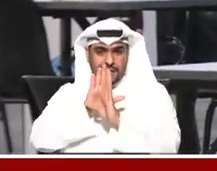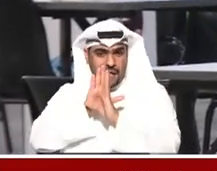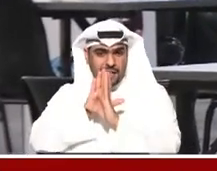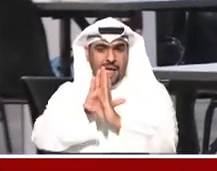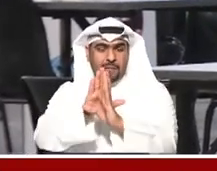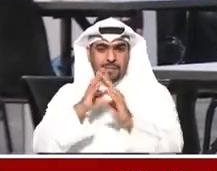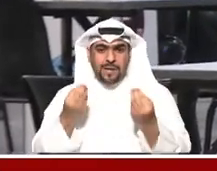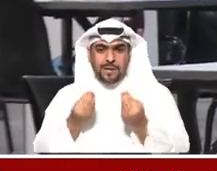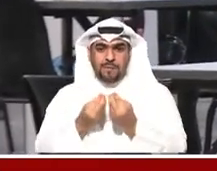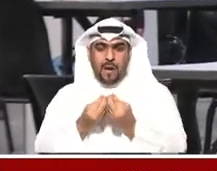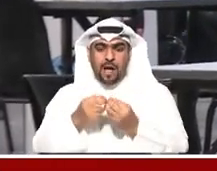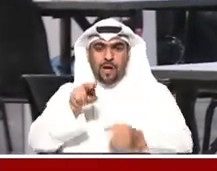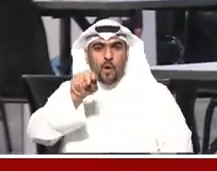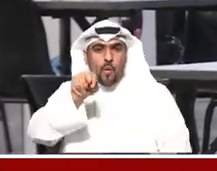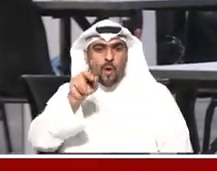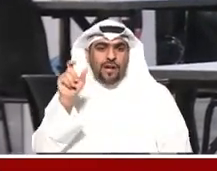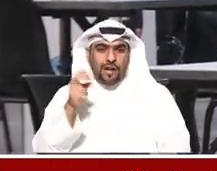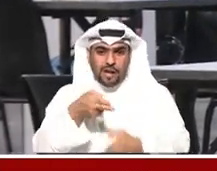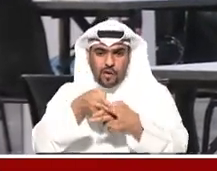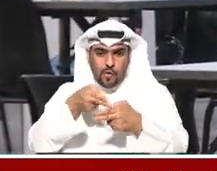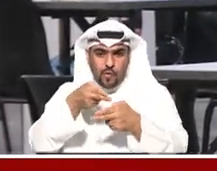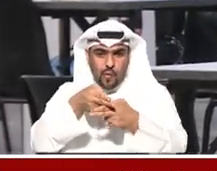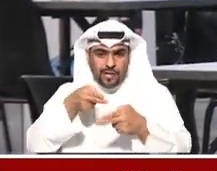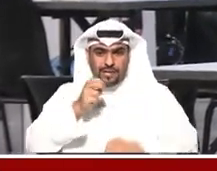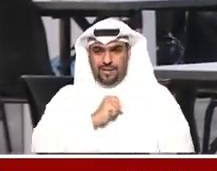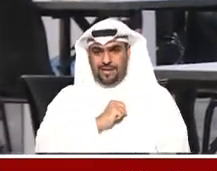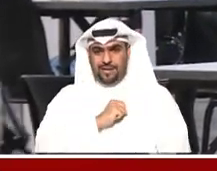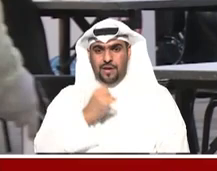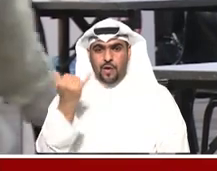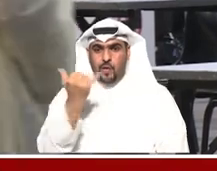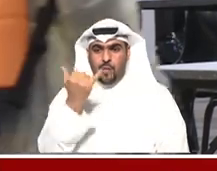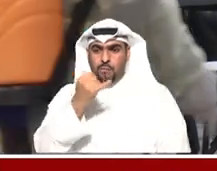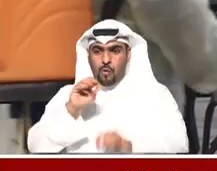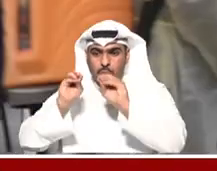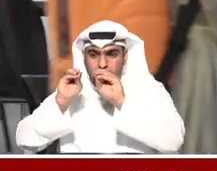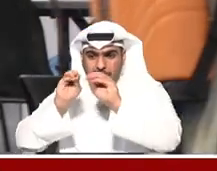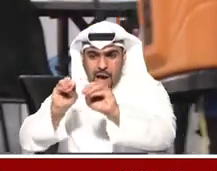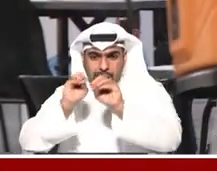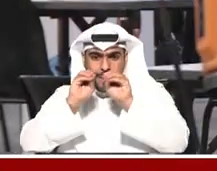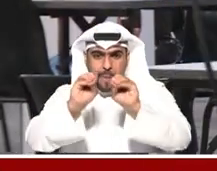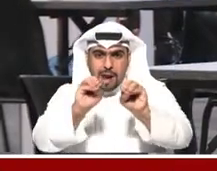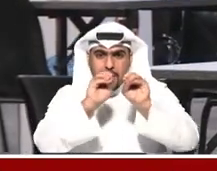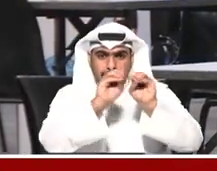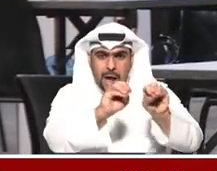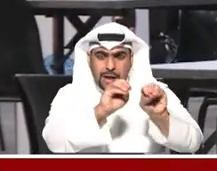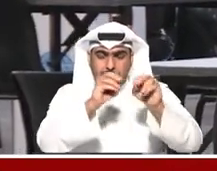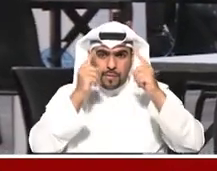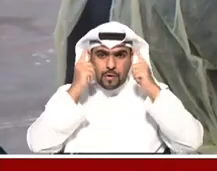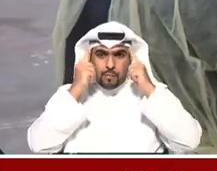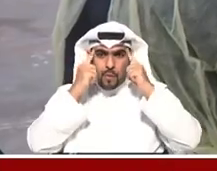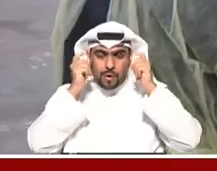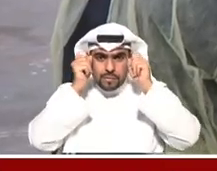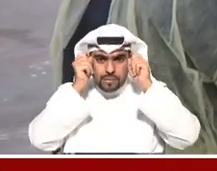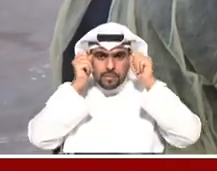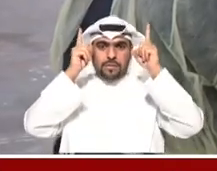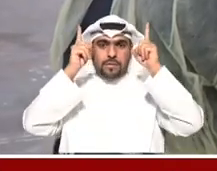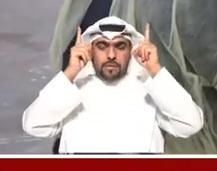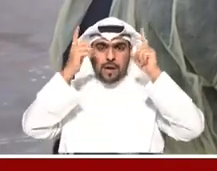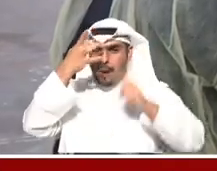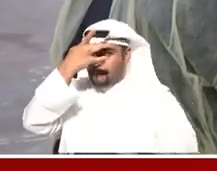إخواتنا، تعاون كلنا في رفع الوعي الصحي وإنقاذ في هذه المحنة